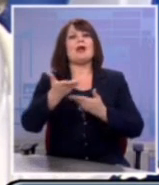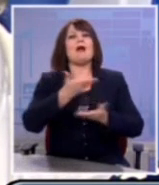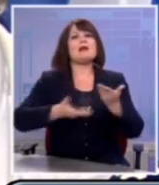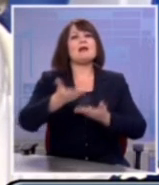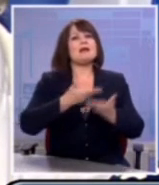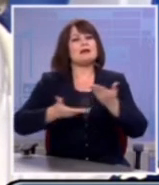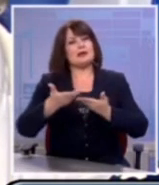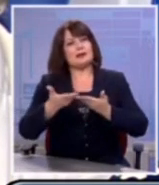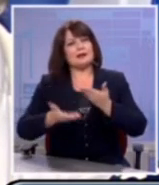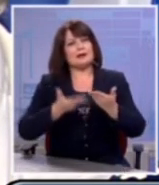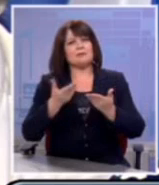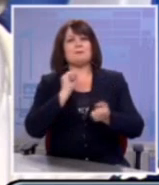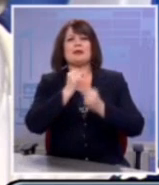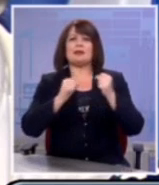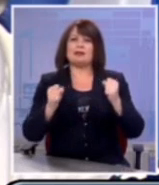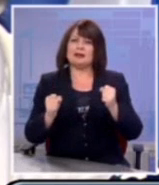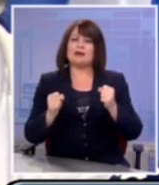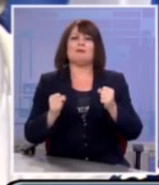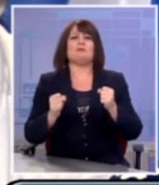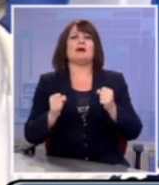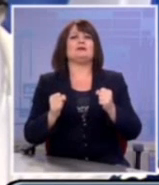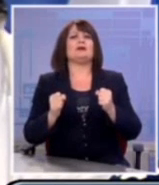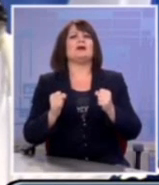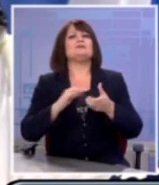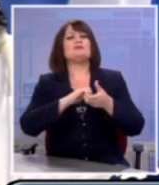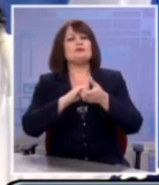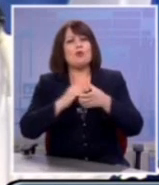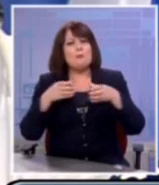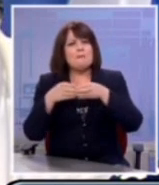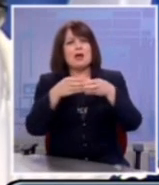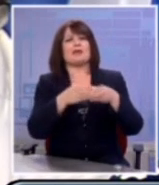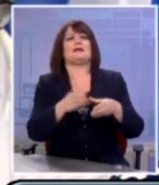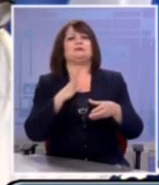αλληλεγγύη κινημάτων, συλλογικοτήτων, πολιτών,